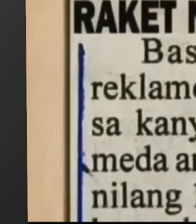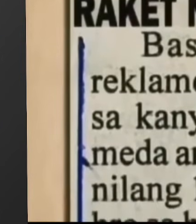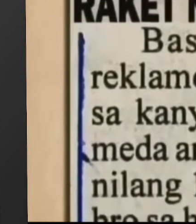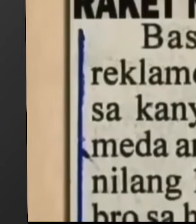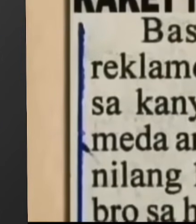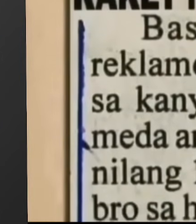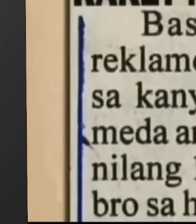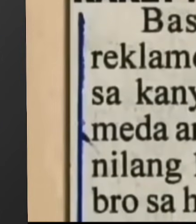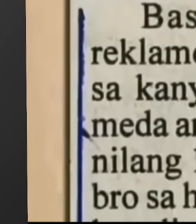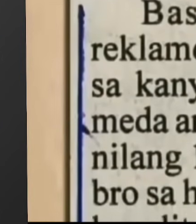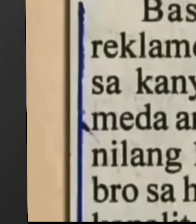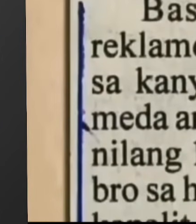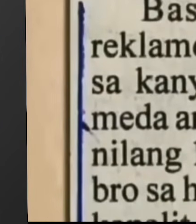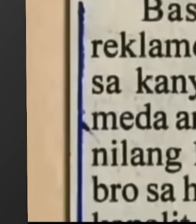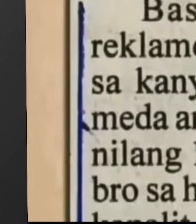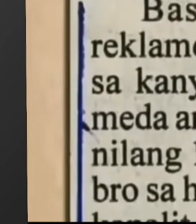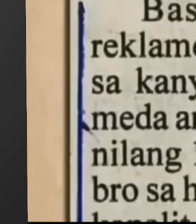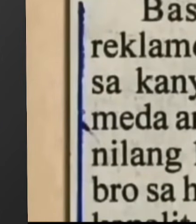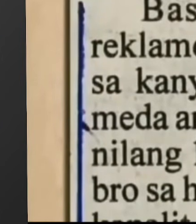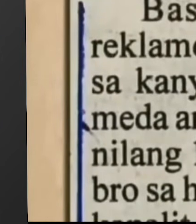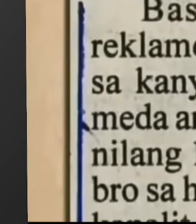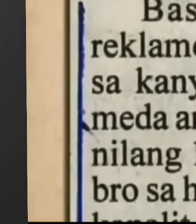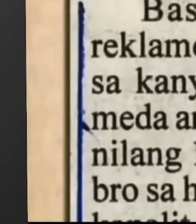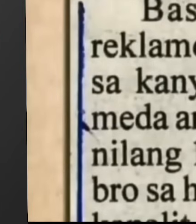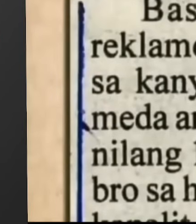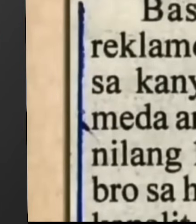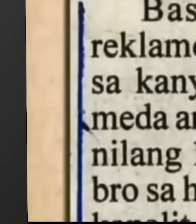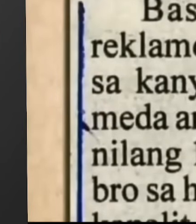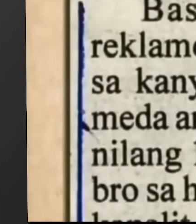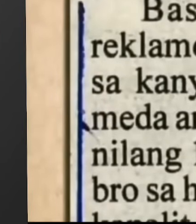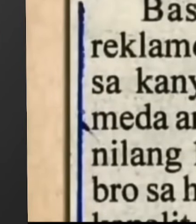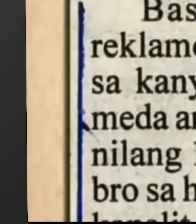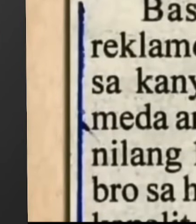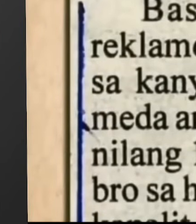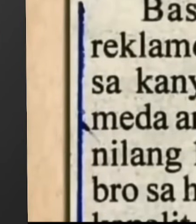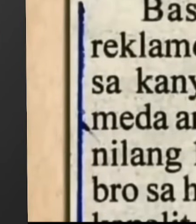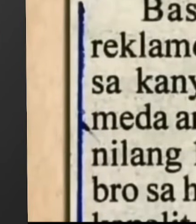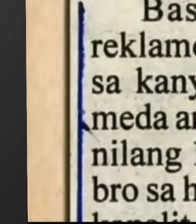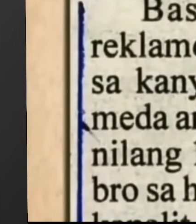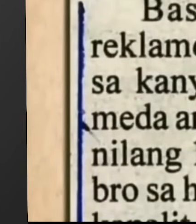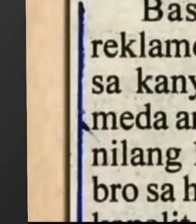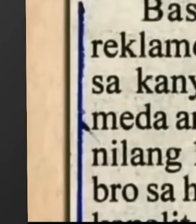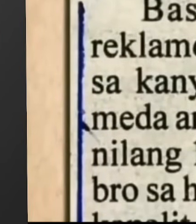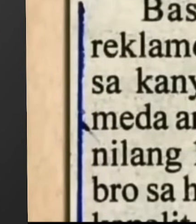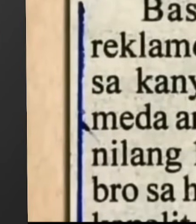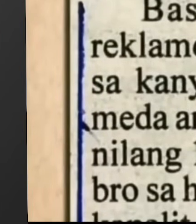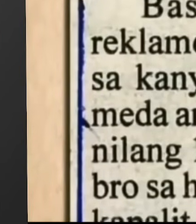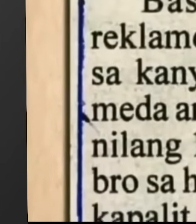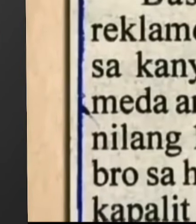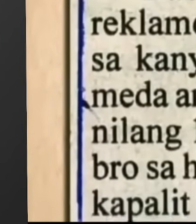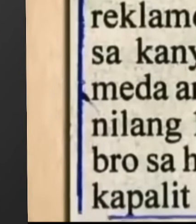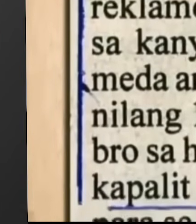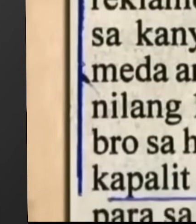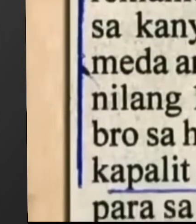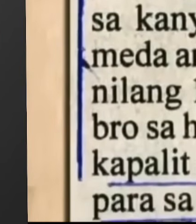JMC iniladlad. Base sa 17 pahinang reklamo ni Arquiza, inialok sa kanya ng grupo ni